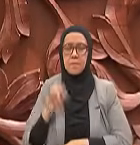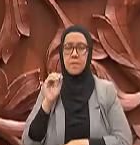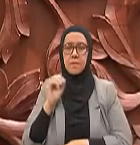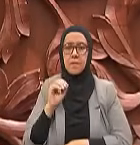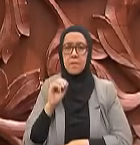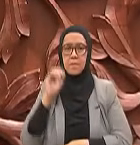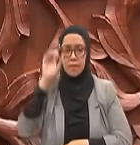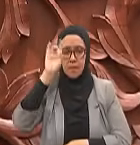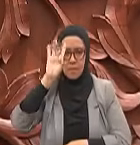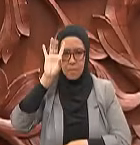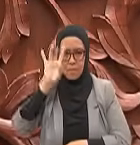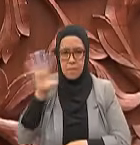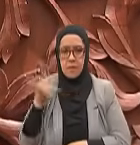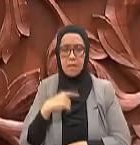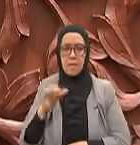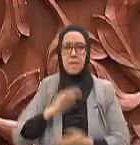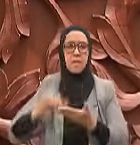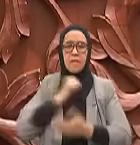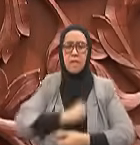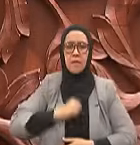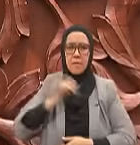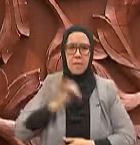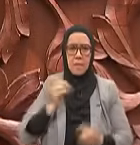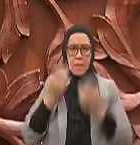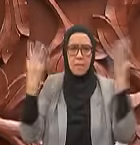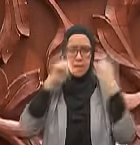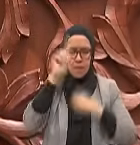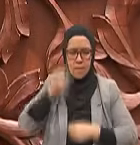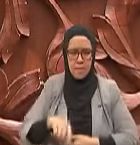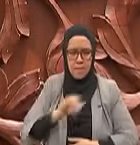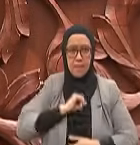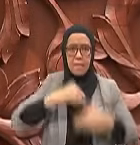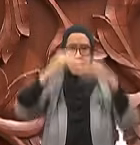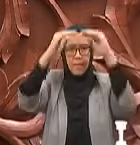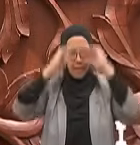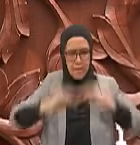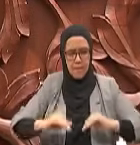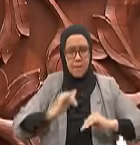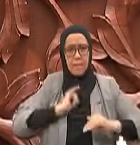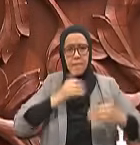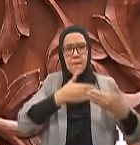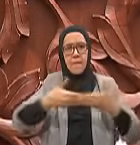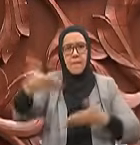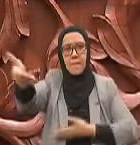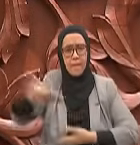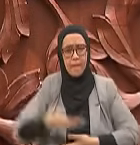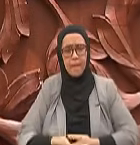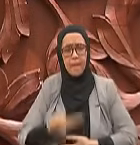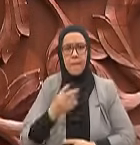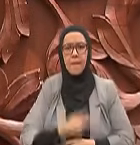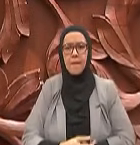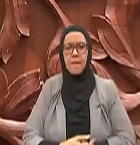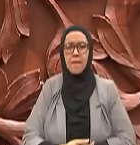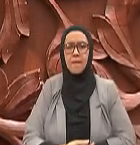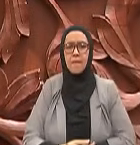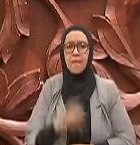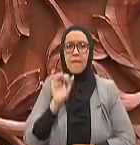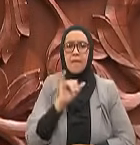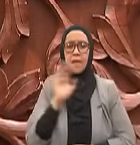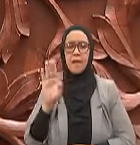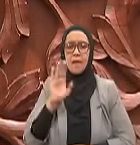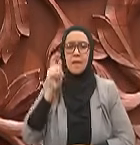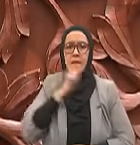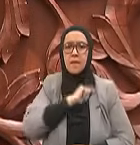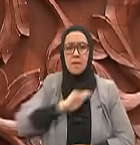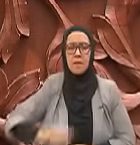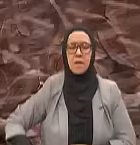soalan seterusnya Saya ingin menjemput yang pomade Tengku Zul Puri